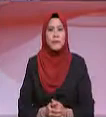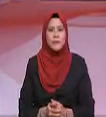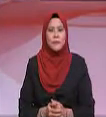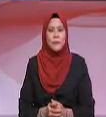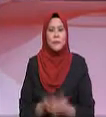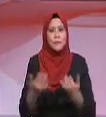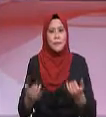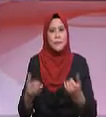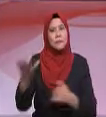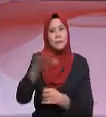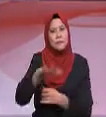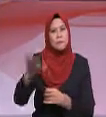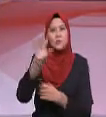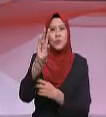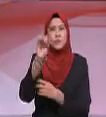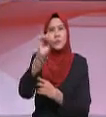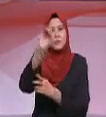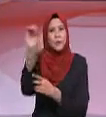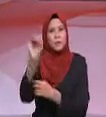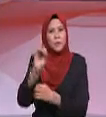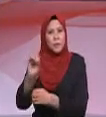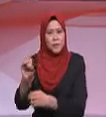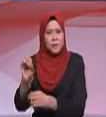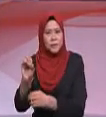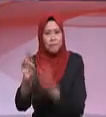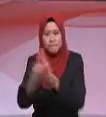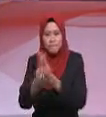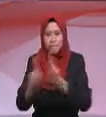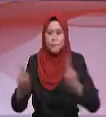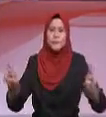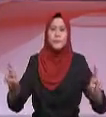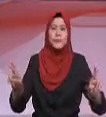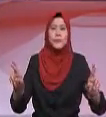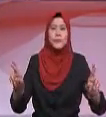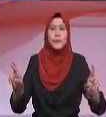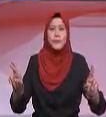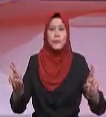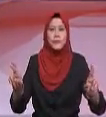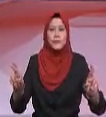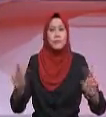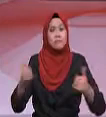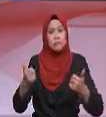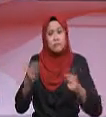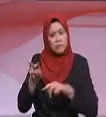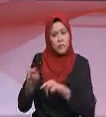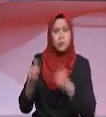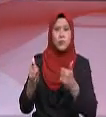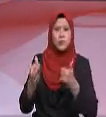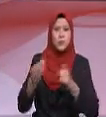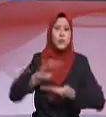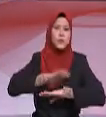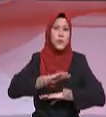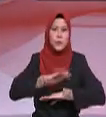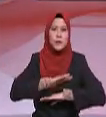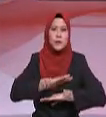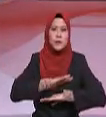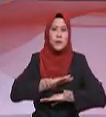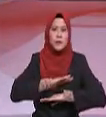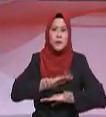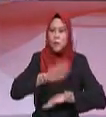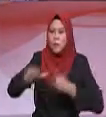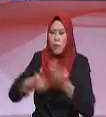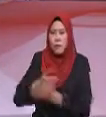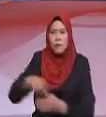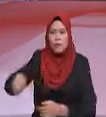hampir 70% persiapan kita berpuas hati dan bagaimana umum